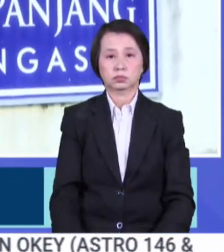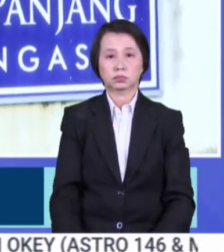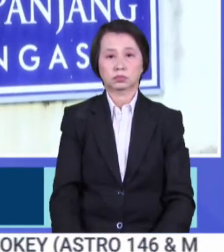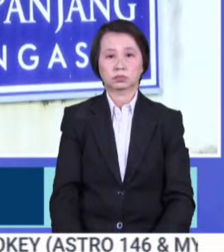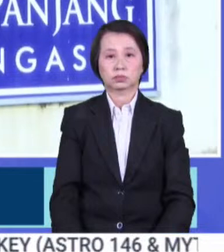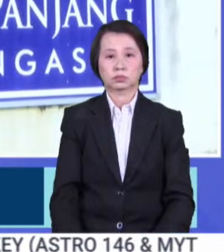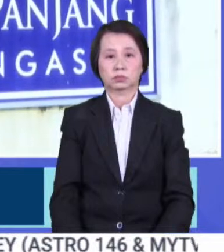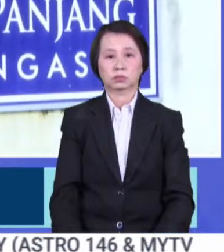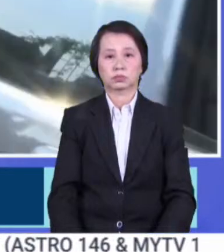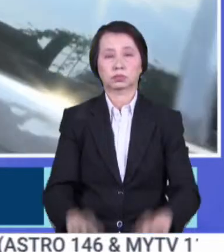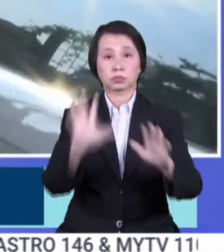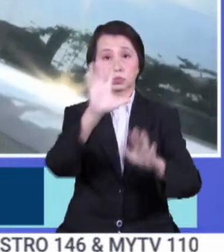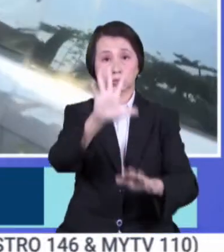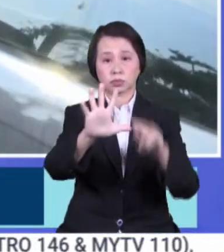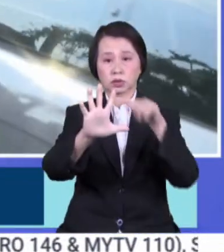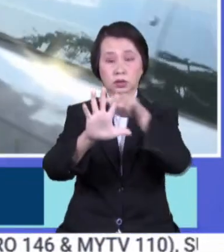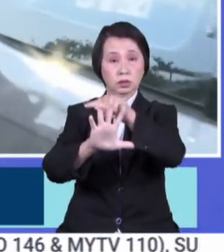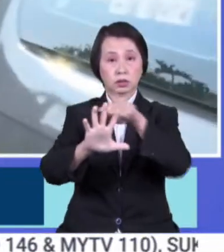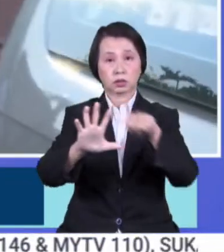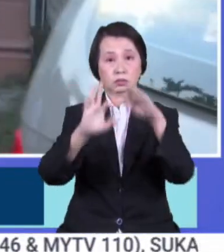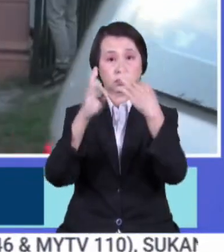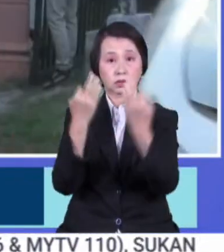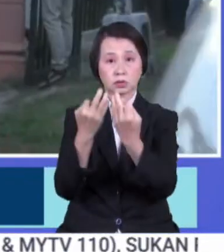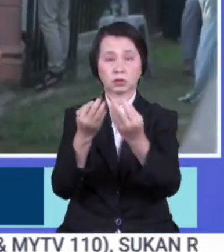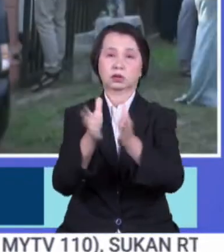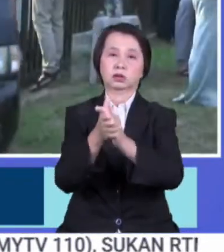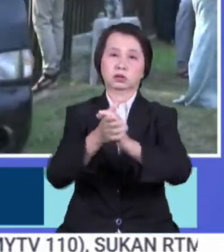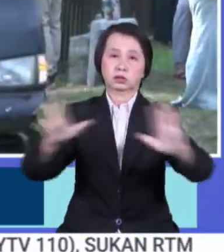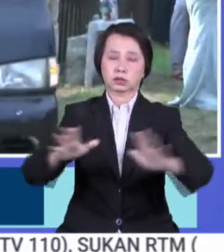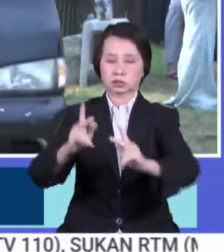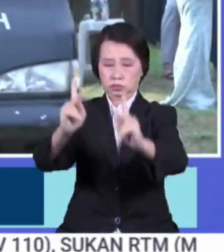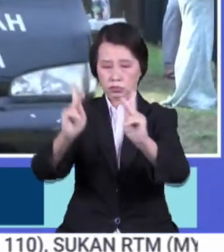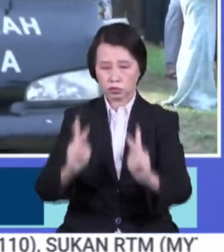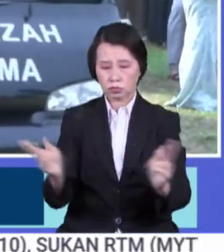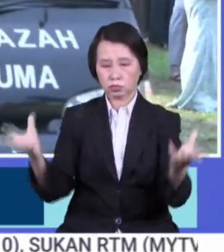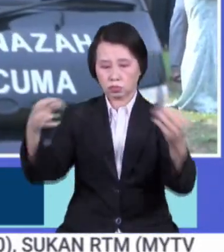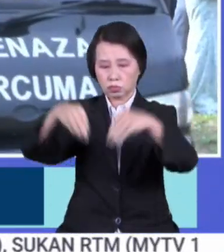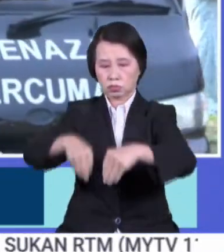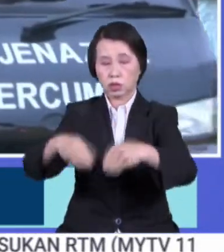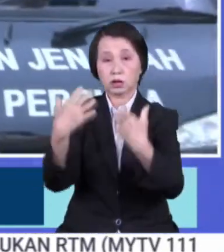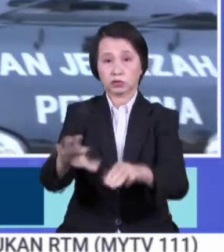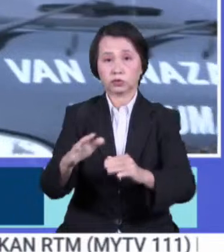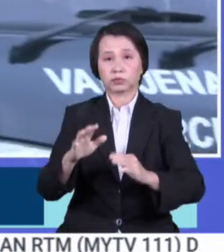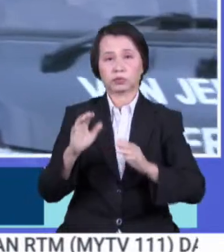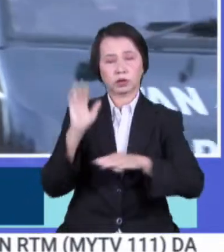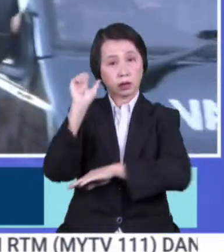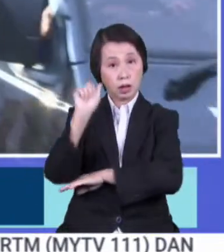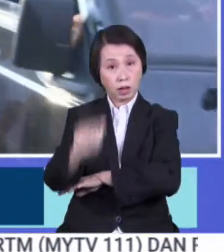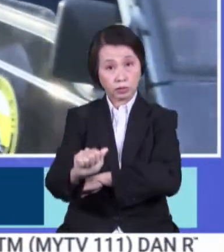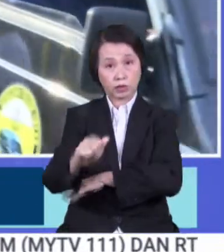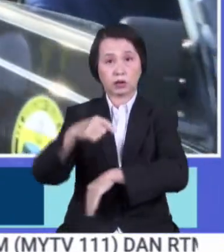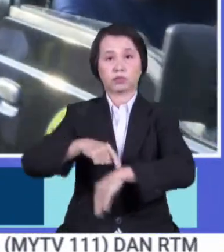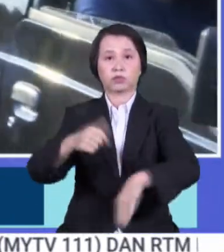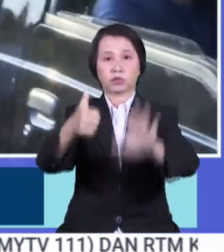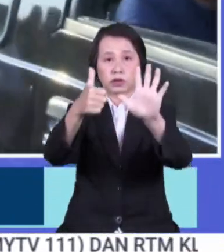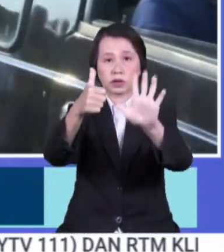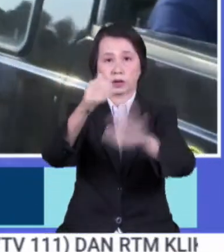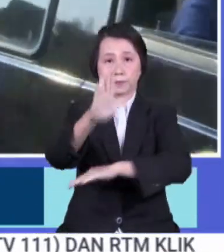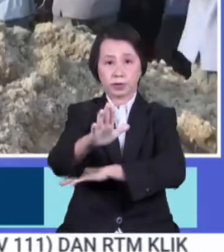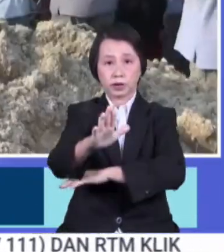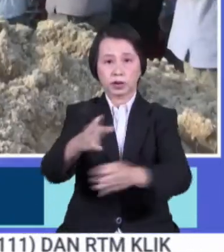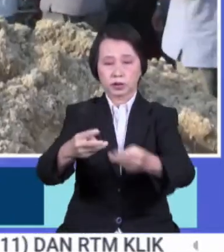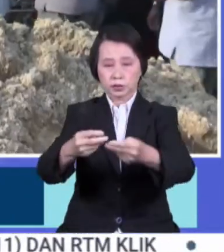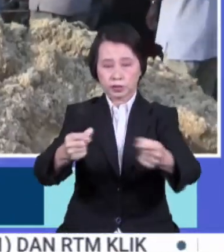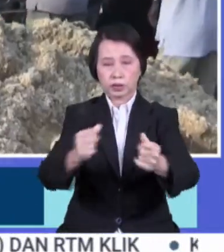Jenazah 5 sekeluarga selamat dikebumikan dalam satu liang lahat selepas asar kira-kira pukul 6 petang tadi di